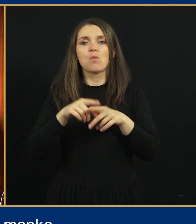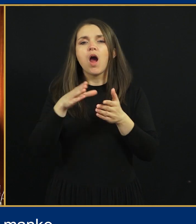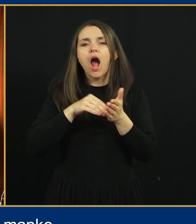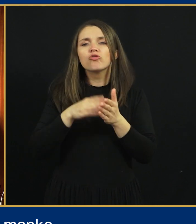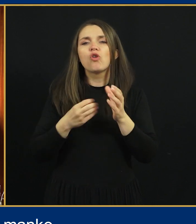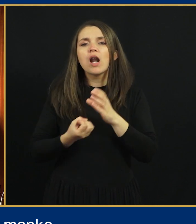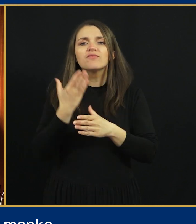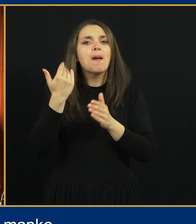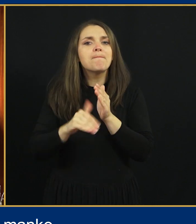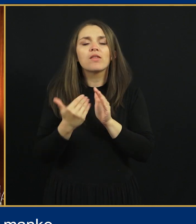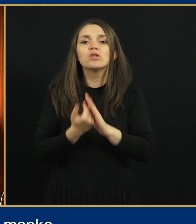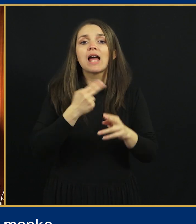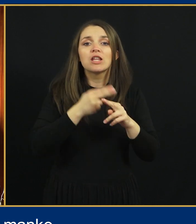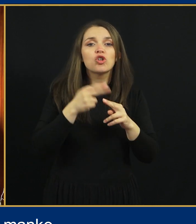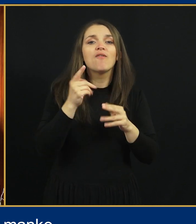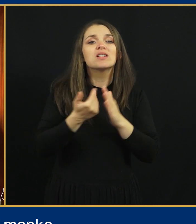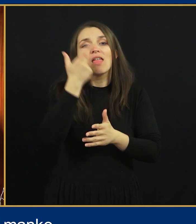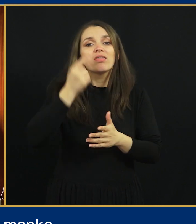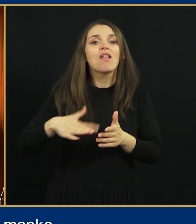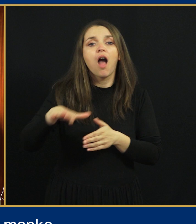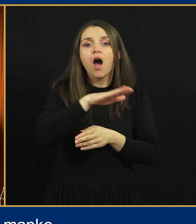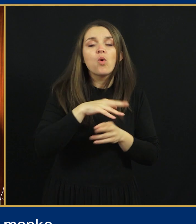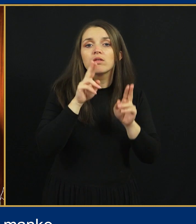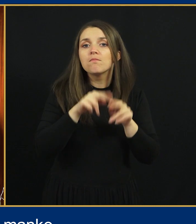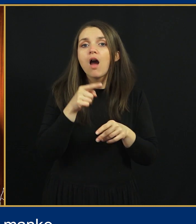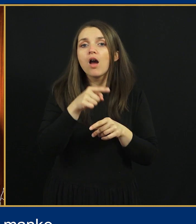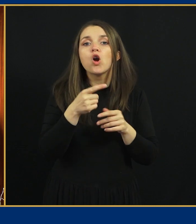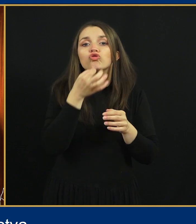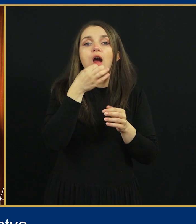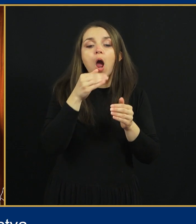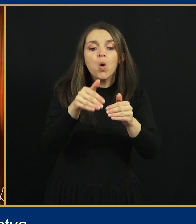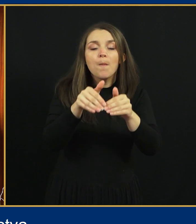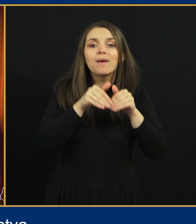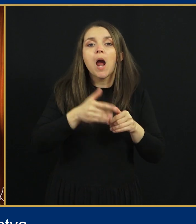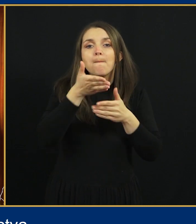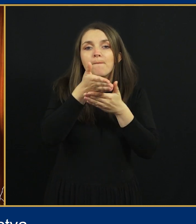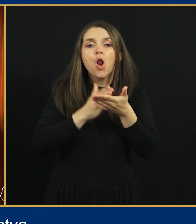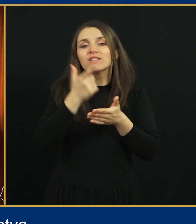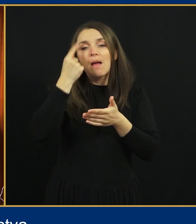Pomislimo, kakšen razvojni manko za državo in narod predstavlja umik